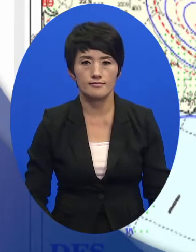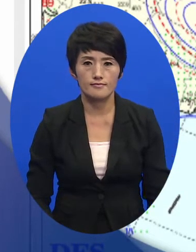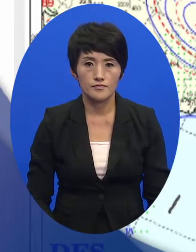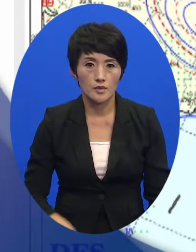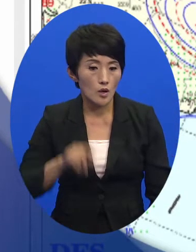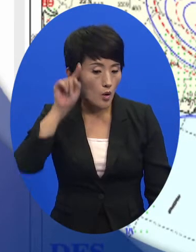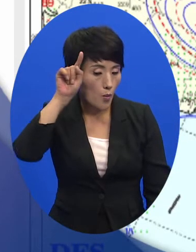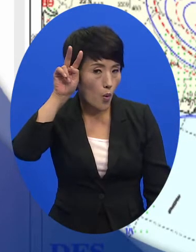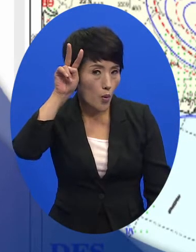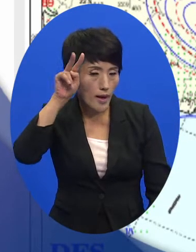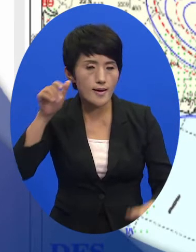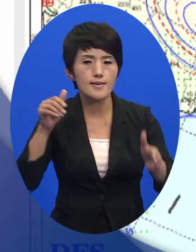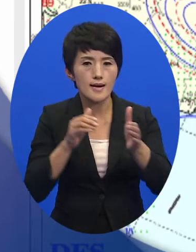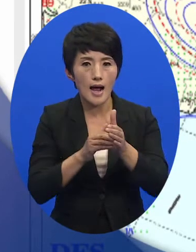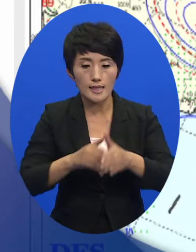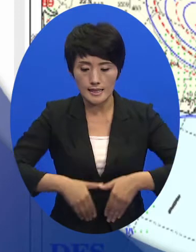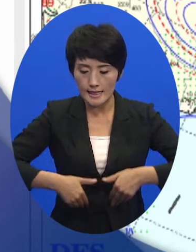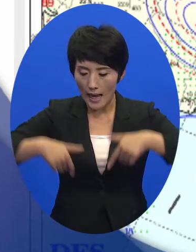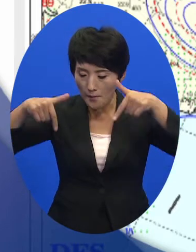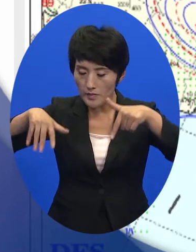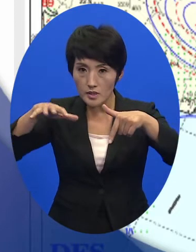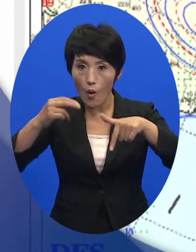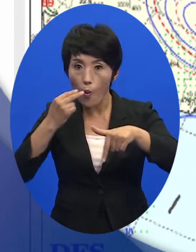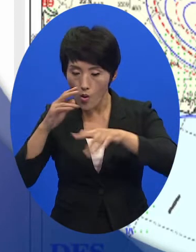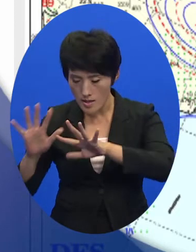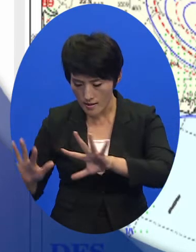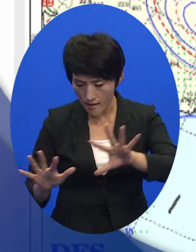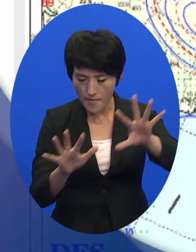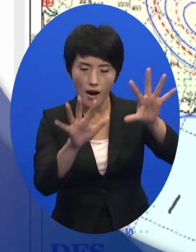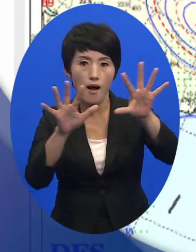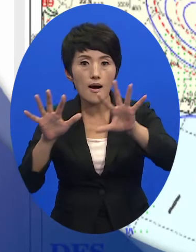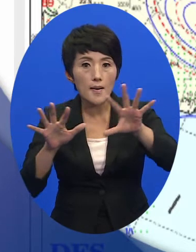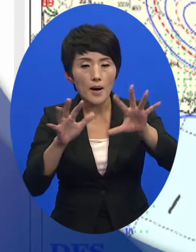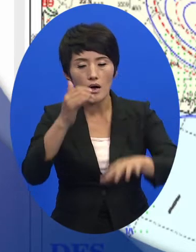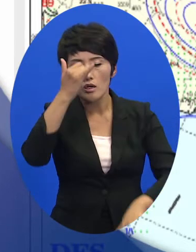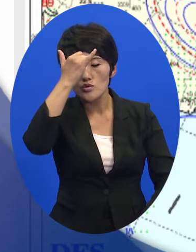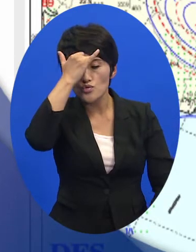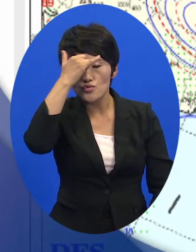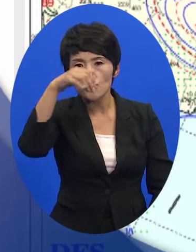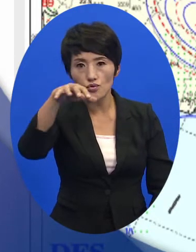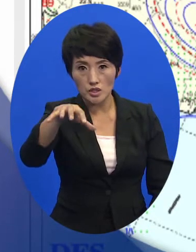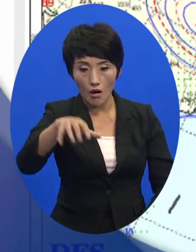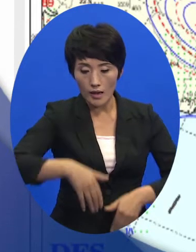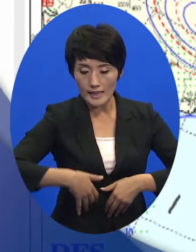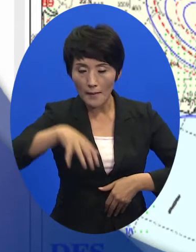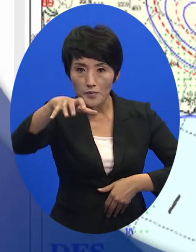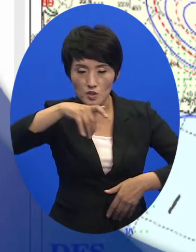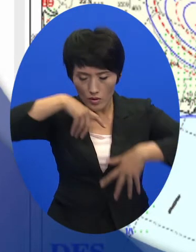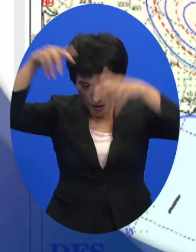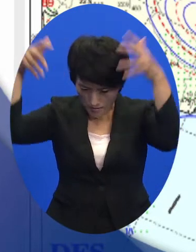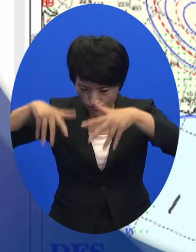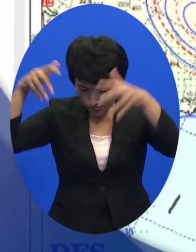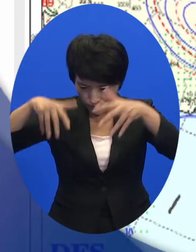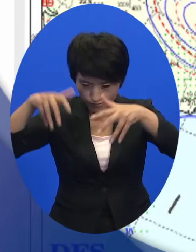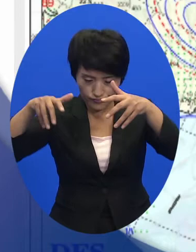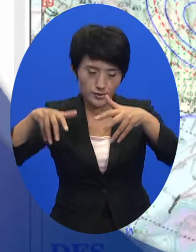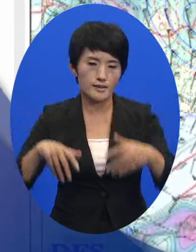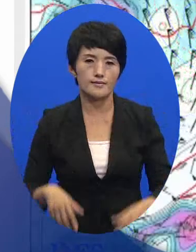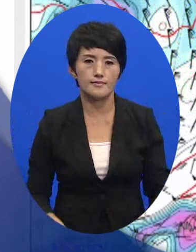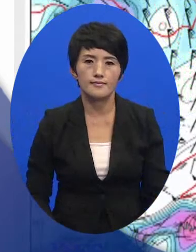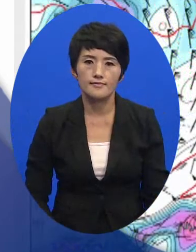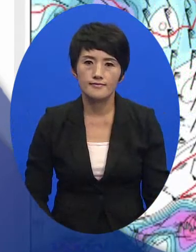쓰므로 모래 까지는 남 서류가 지속적으로 유입되면서 충청 이남 지방으로 많은 비가 오는 곳이 있겠습니다